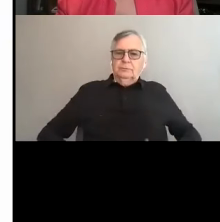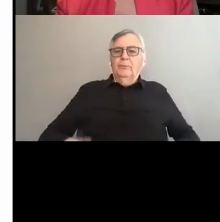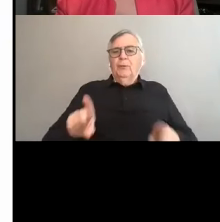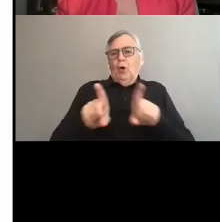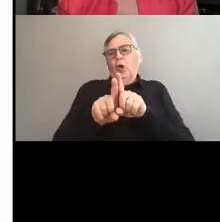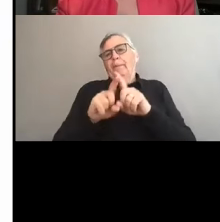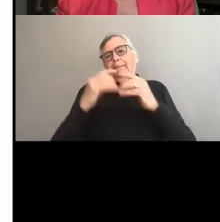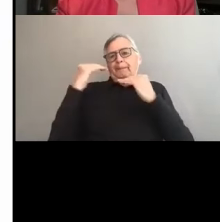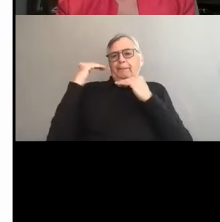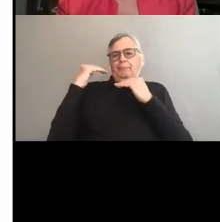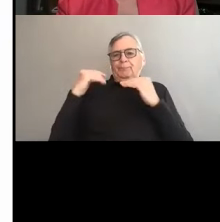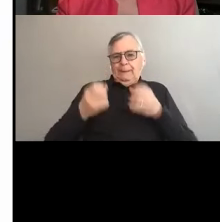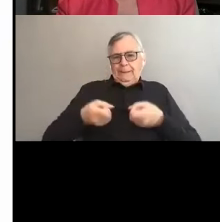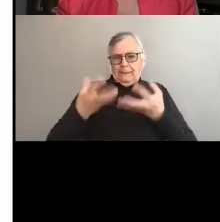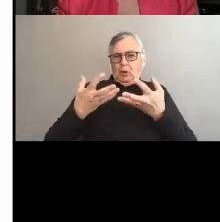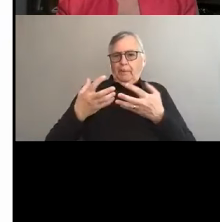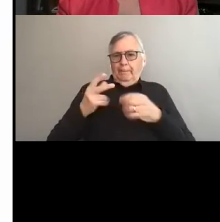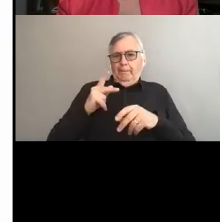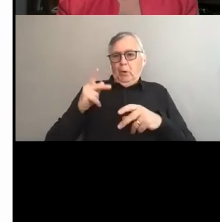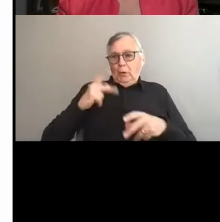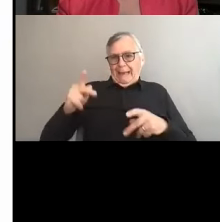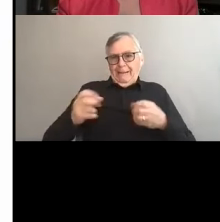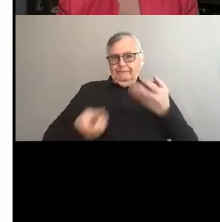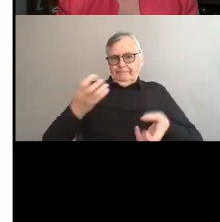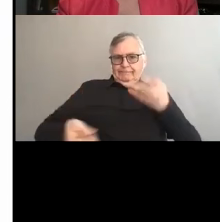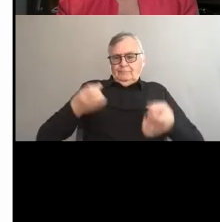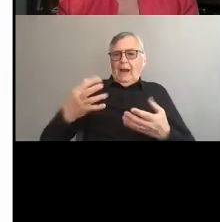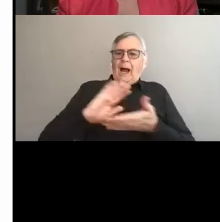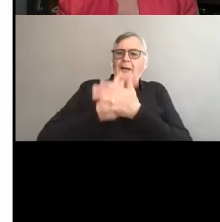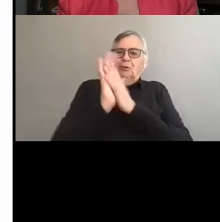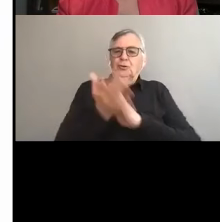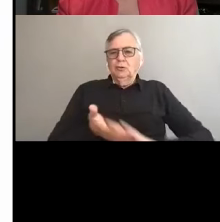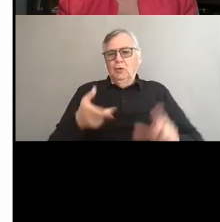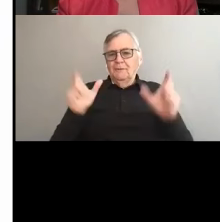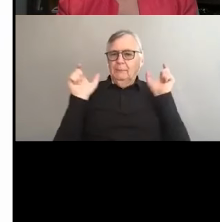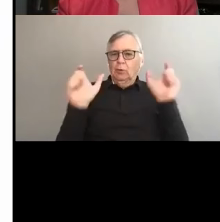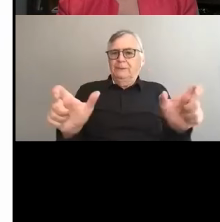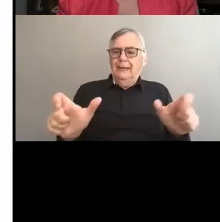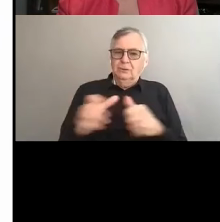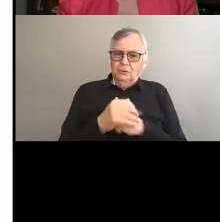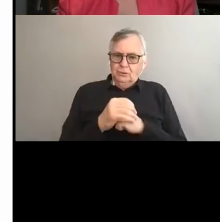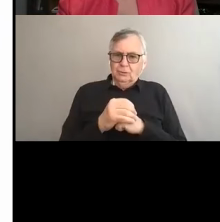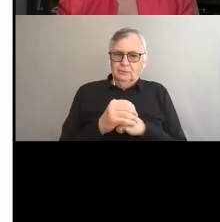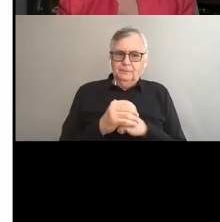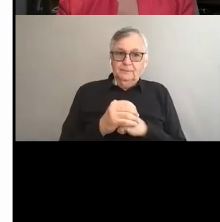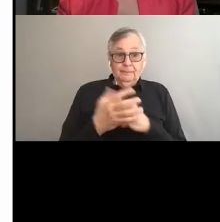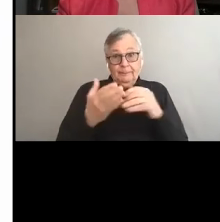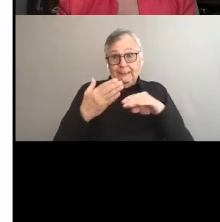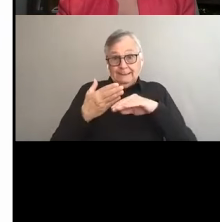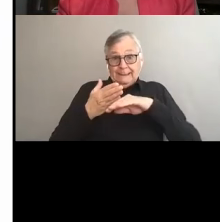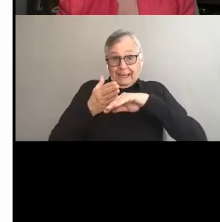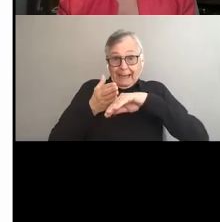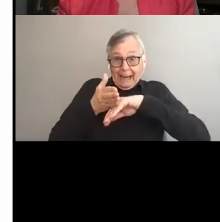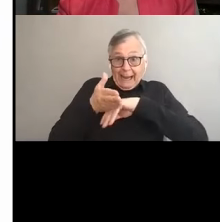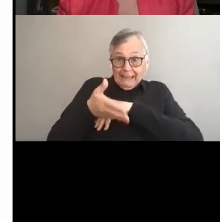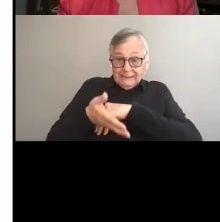à produire les protéines que le système immunitaire va cibler. Donc, une fois qu'on est rentré, qu'on reçoit